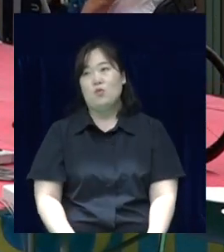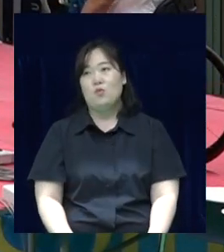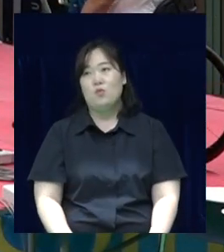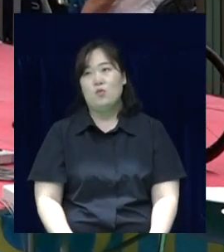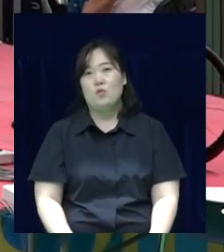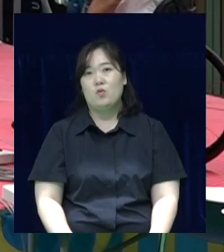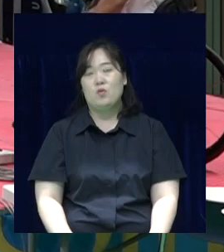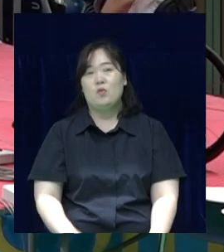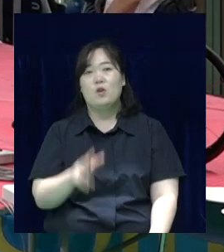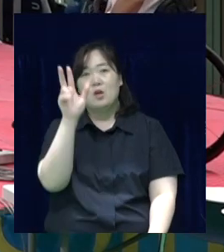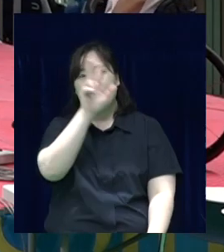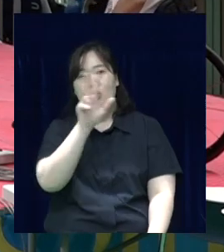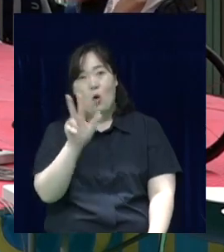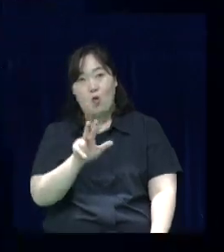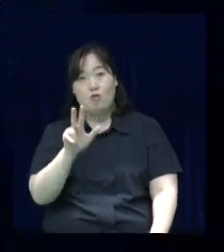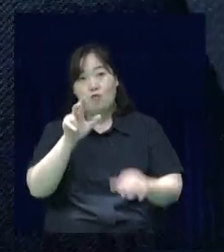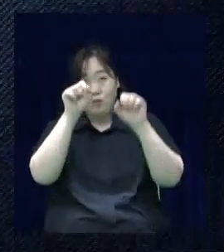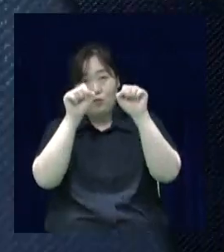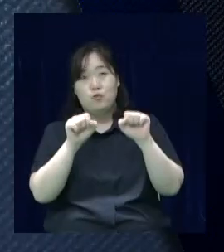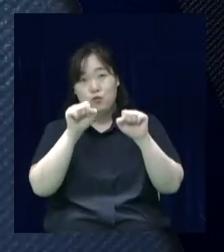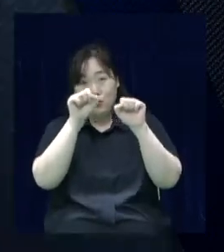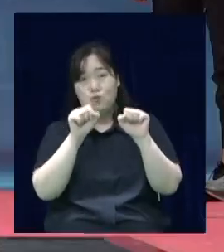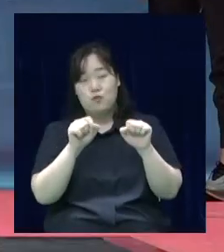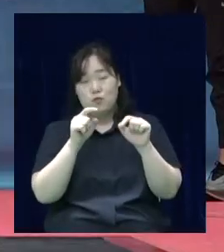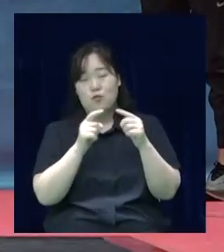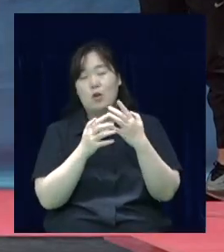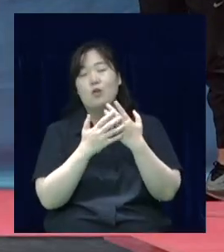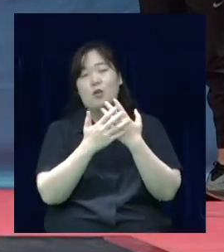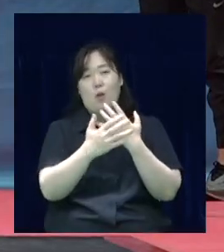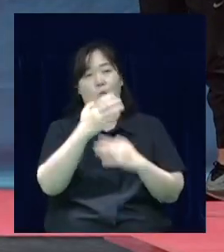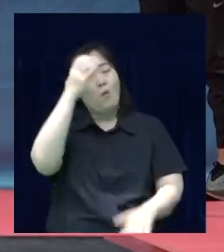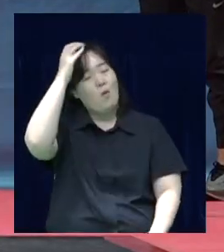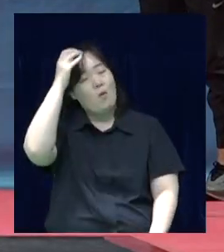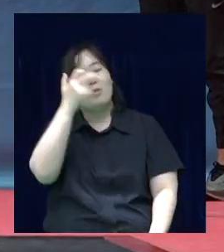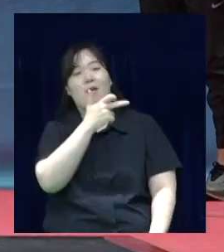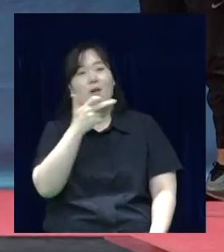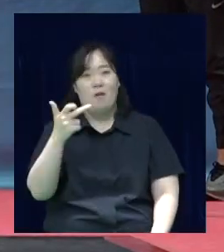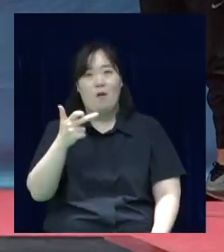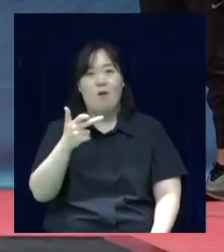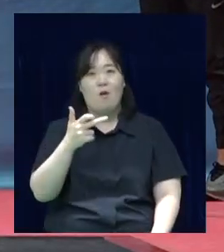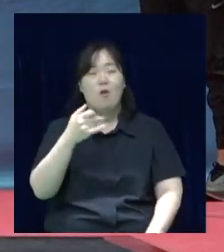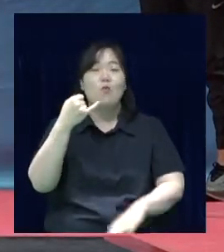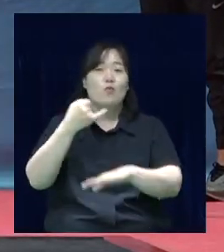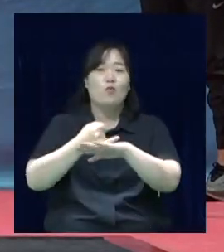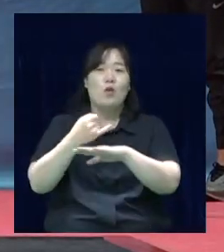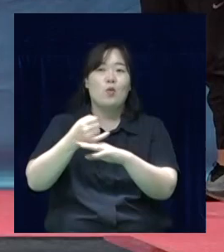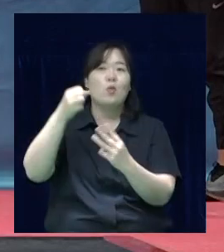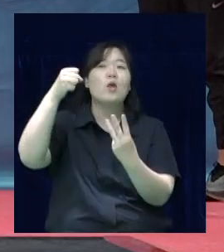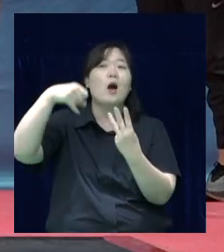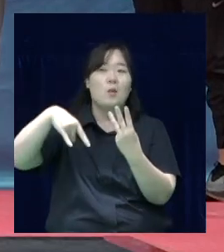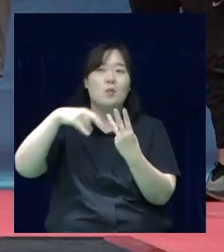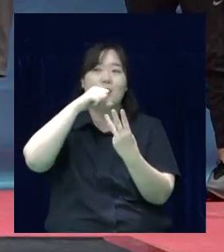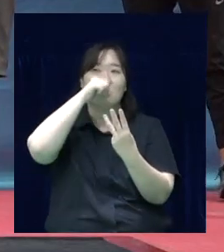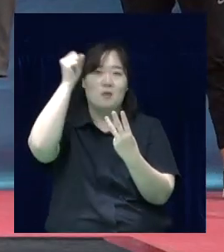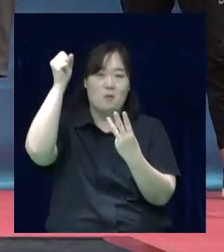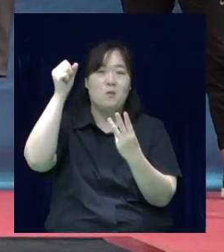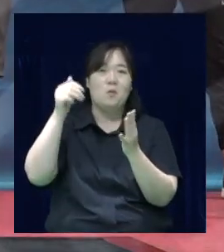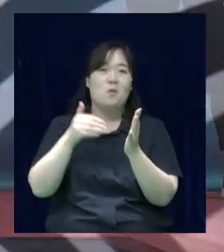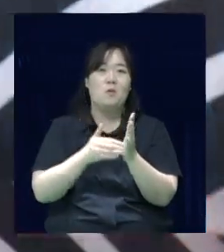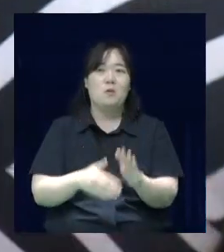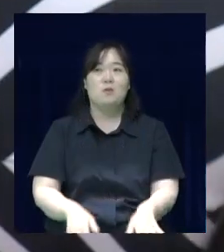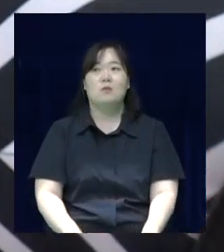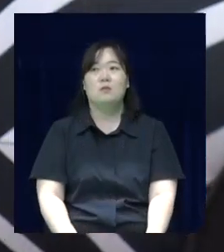좋은 기록이 예상되어집니다. 네, 이러면 일단 최소 3위를 확보하게 예. 된 조은호 선수고요.